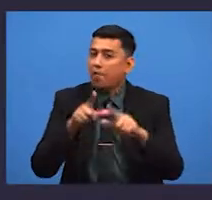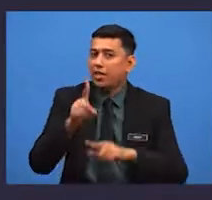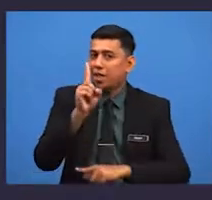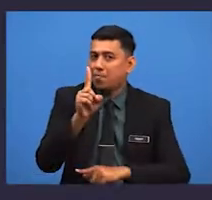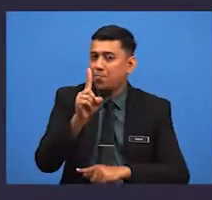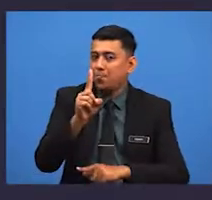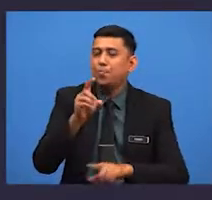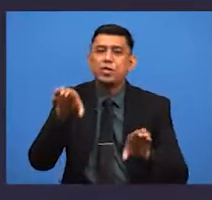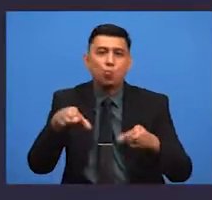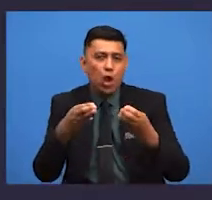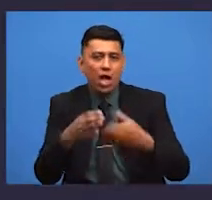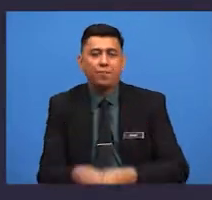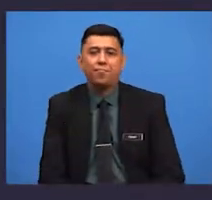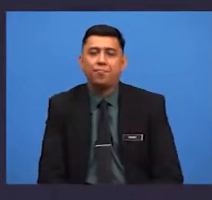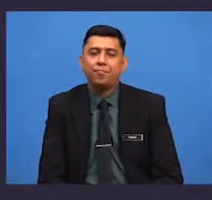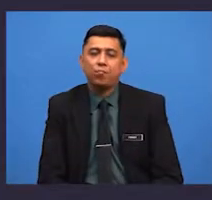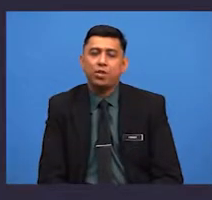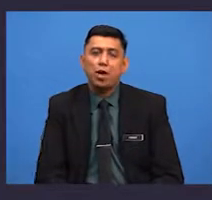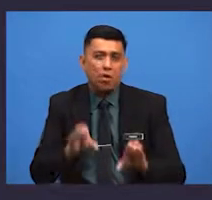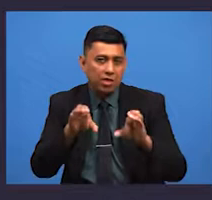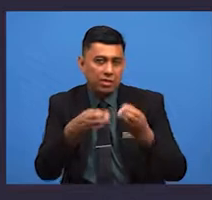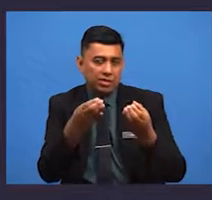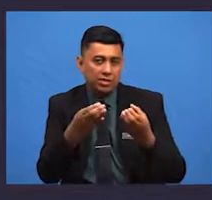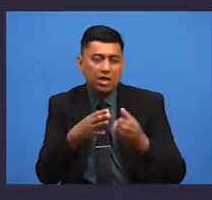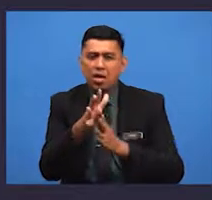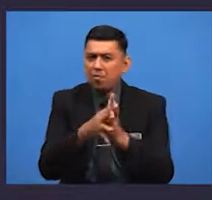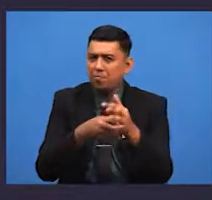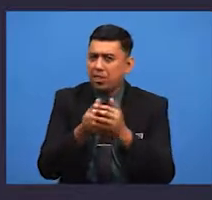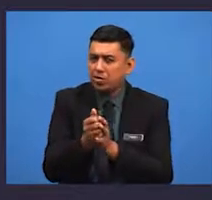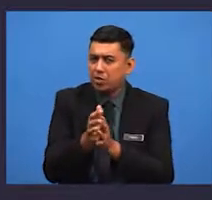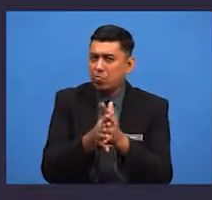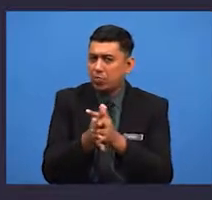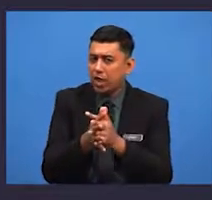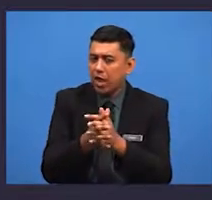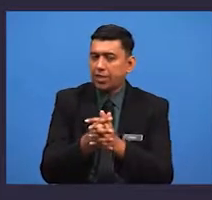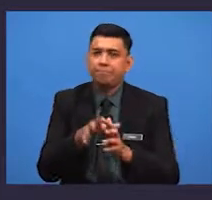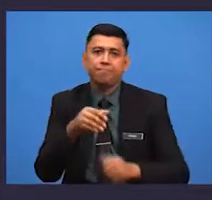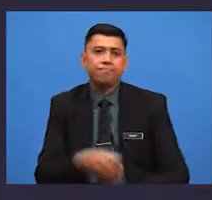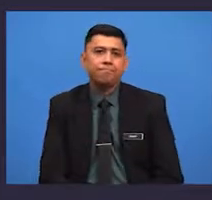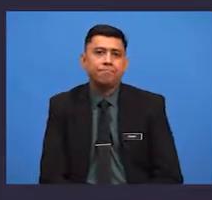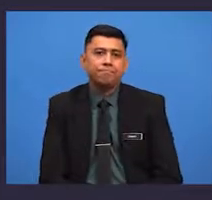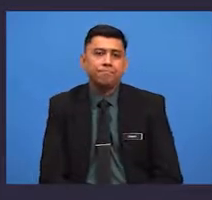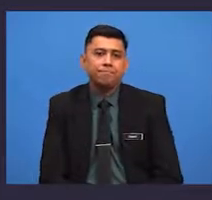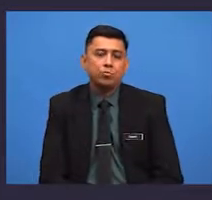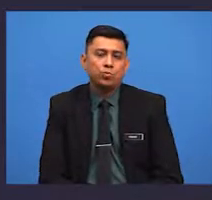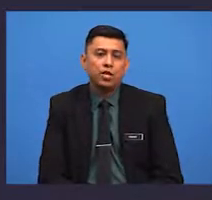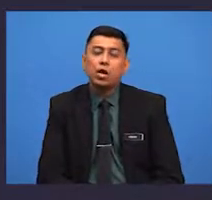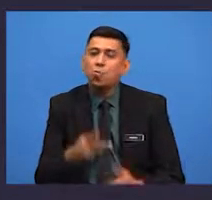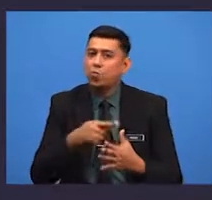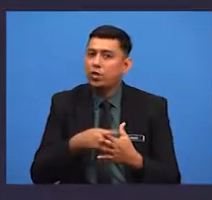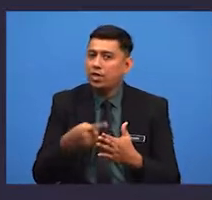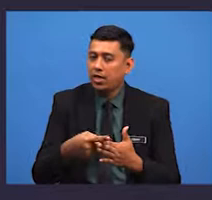yang perlu dilakukan ialah membuat sanitasi pada kedua-dua belah tangan.